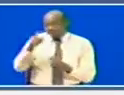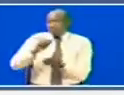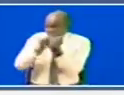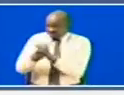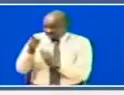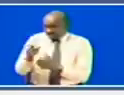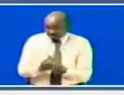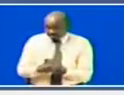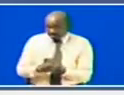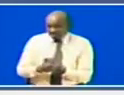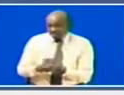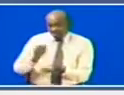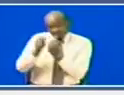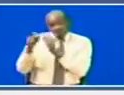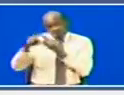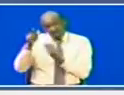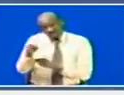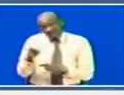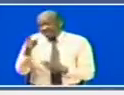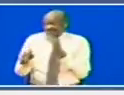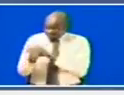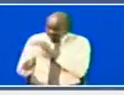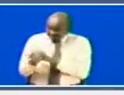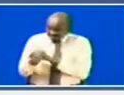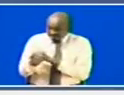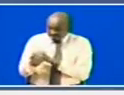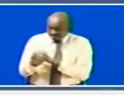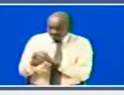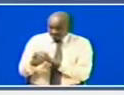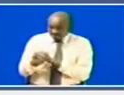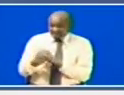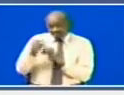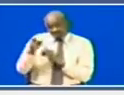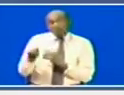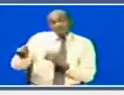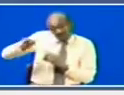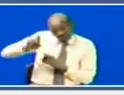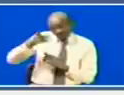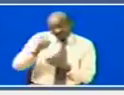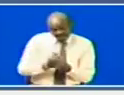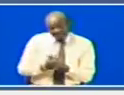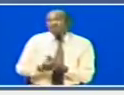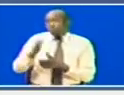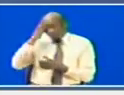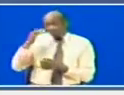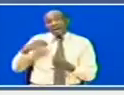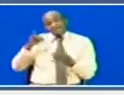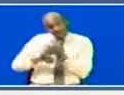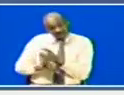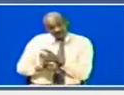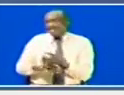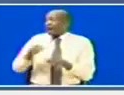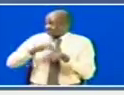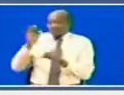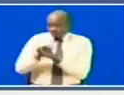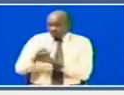mtaalao ama liongezwe hilo. Na hapo ndo kuna hatari. Kama kukuwa na mtaalao kama ule ukaongezwa somo kama ile vizuri. Kwa sababu ndoa huathirika kwa sababu nake ukienda